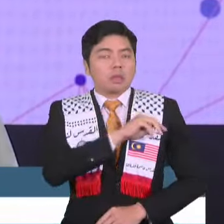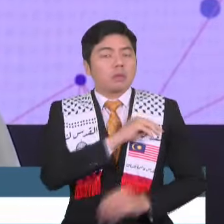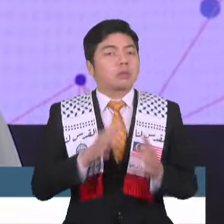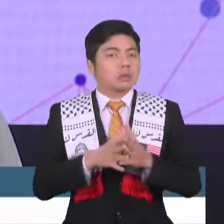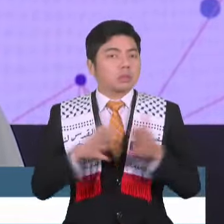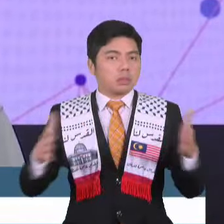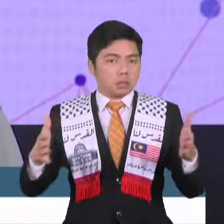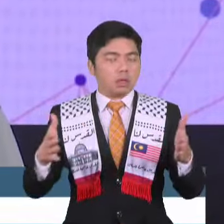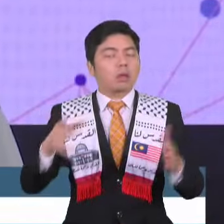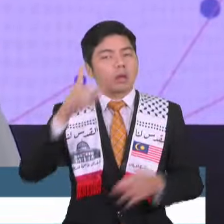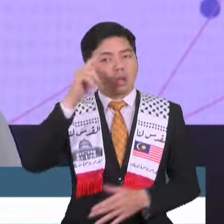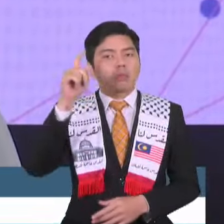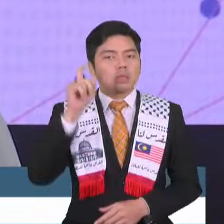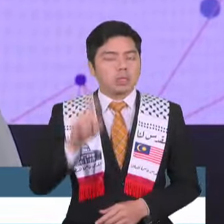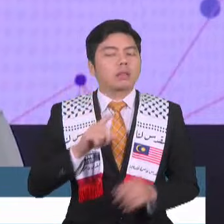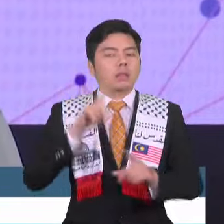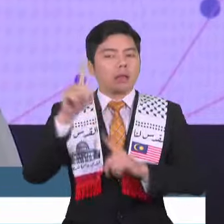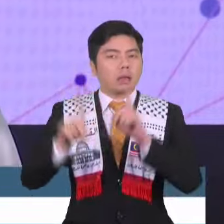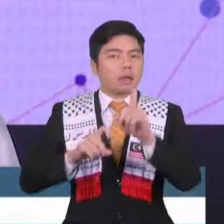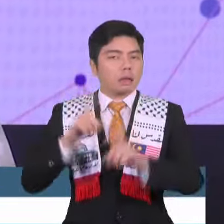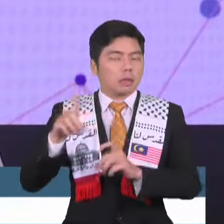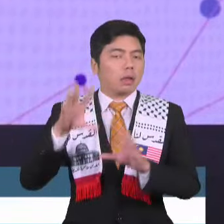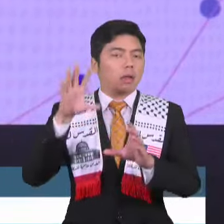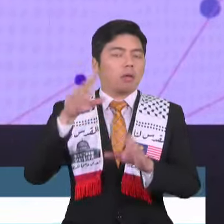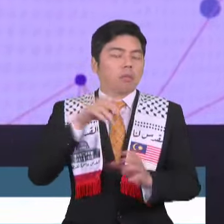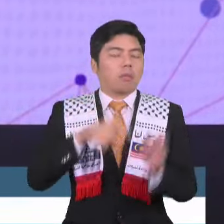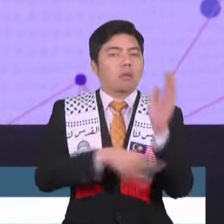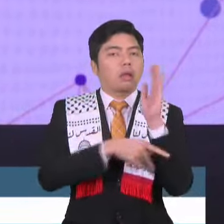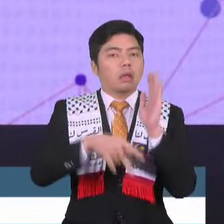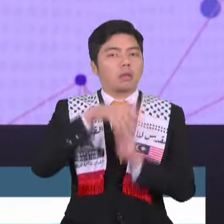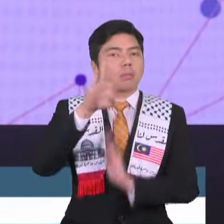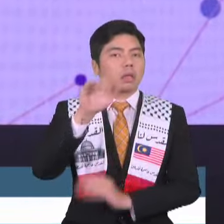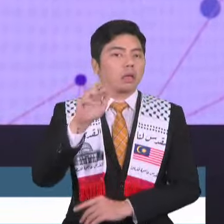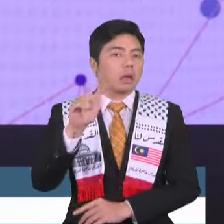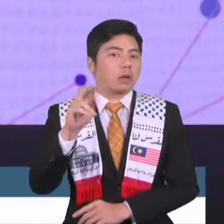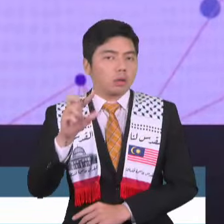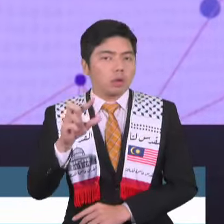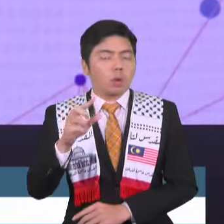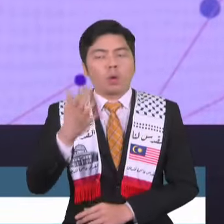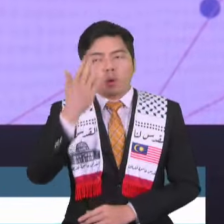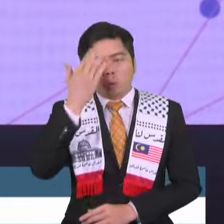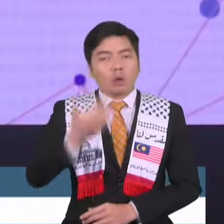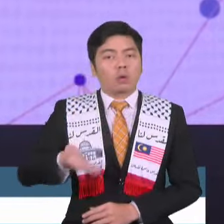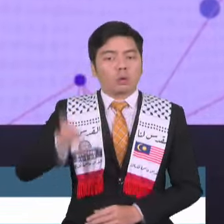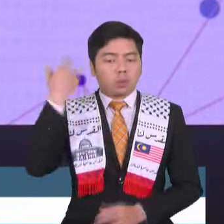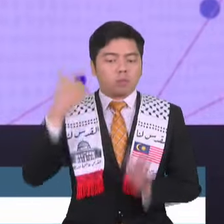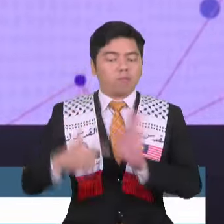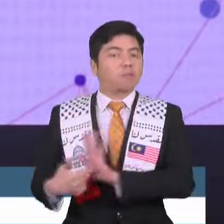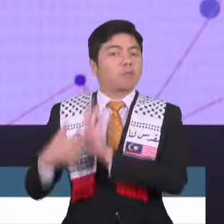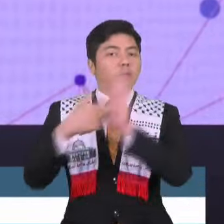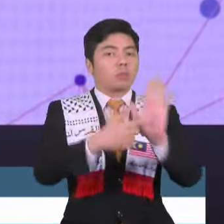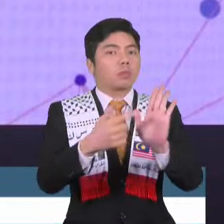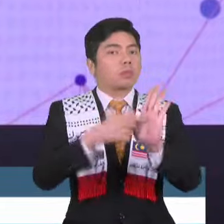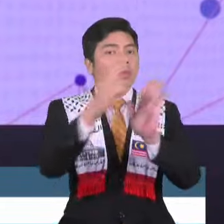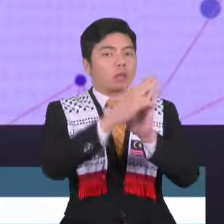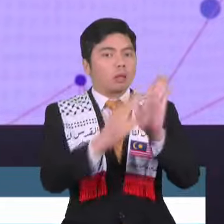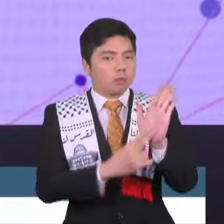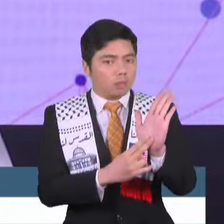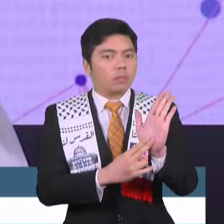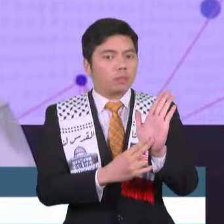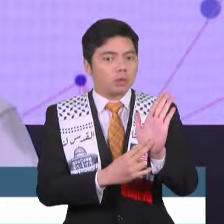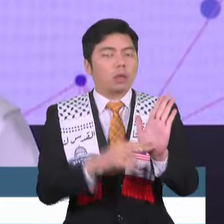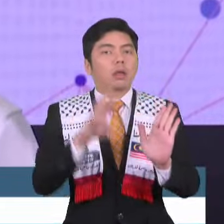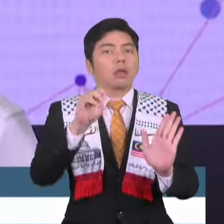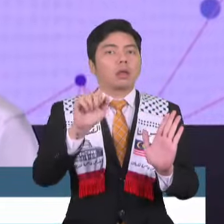Terengganu perlu tanya dengan ahli Parlimen Parang, kenapa waktu rang undang-undang ini dibahaskan, ahli